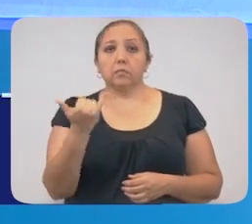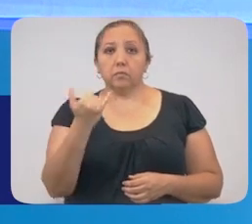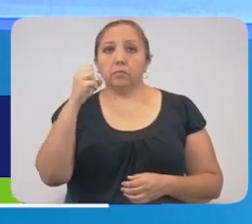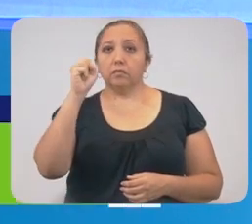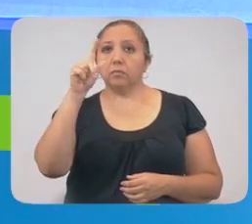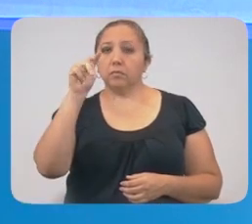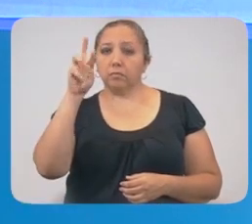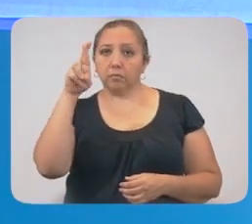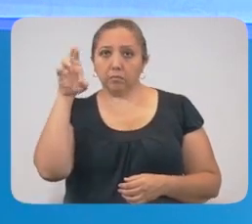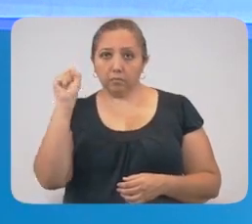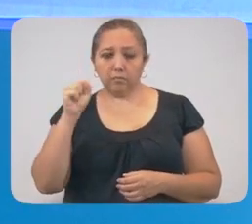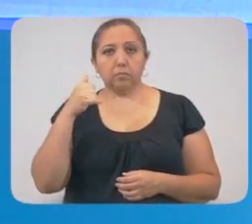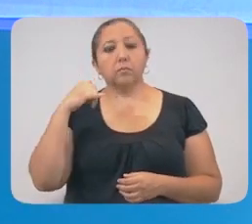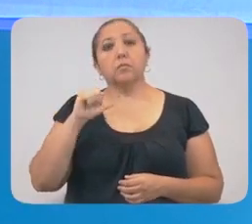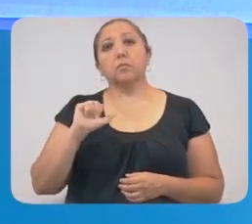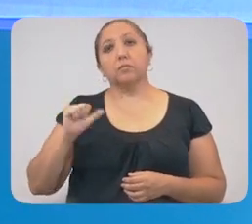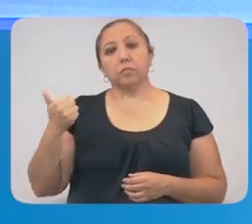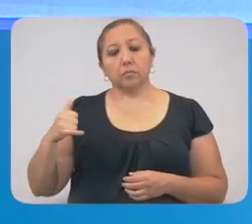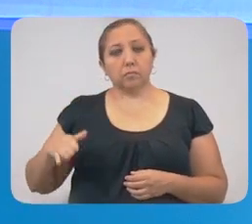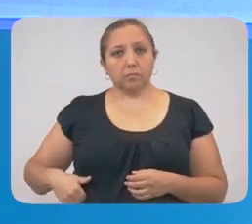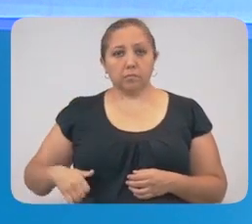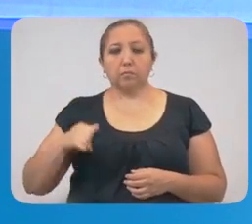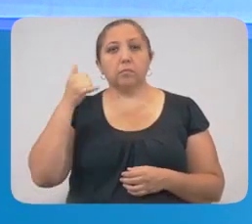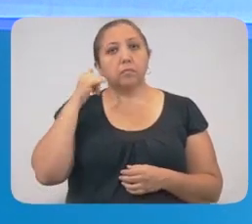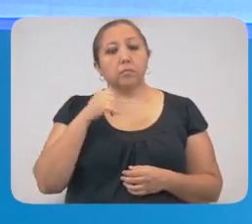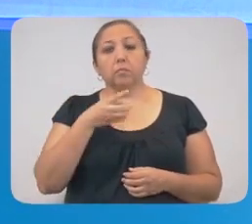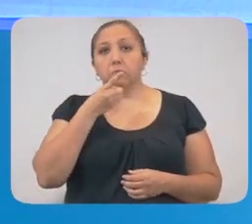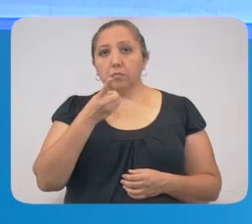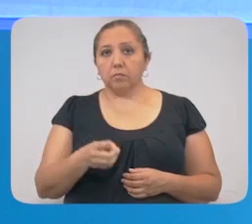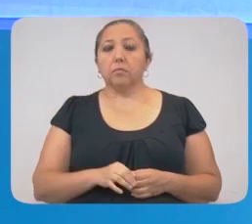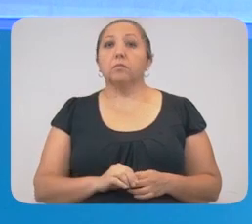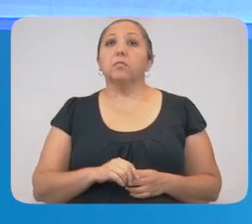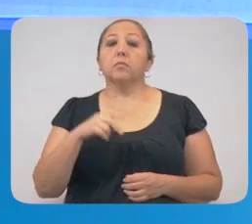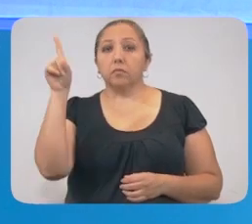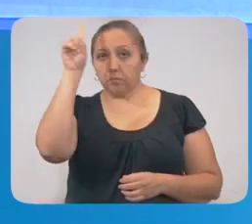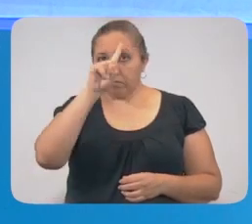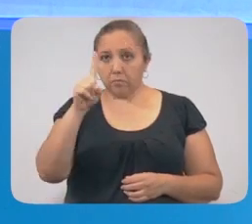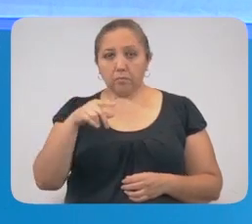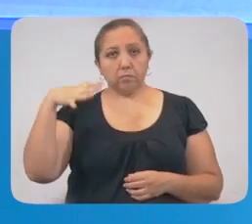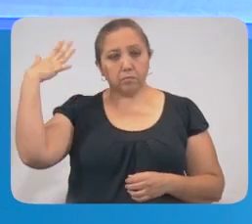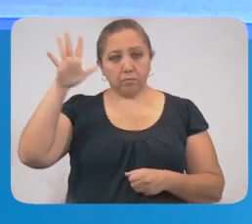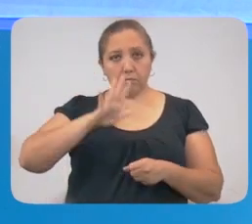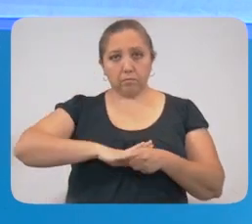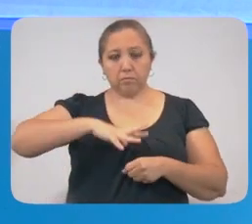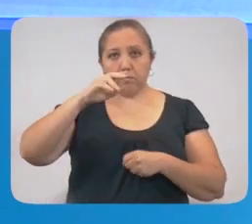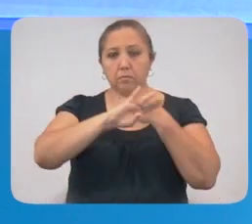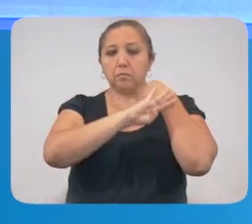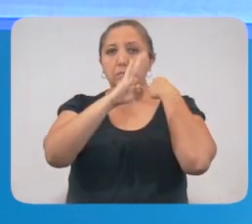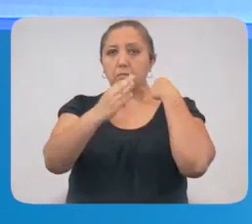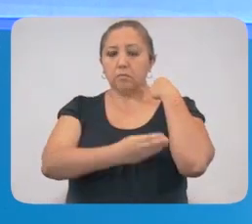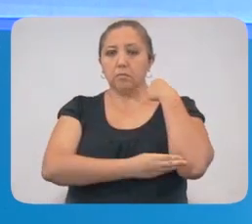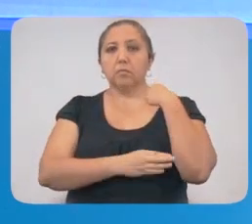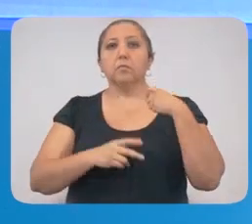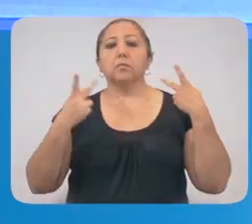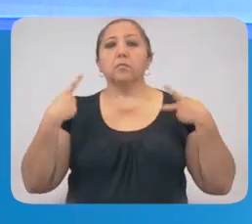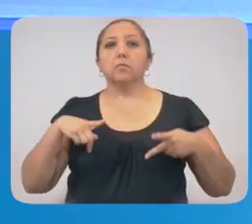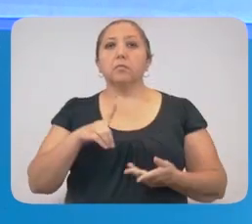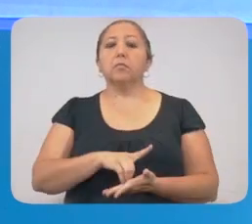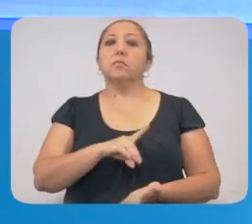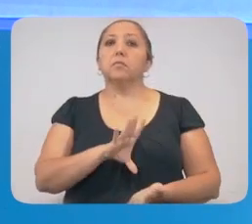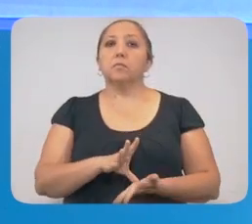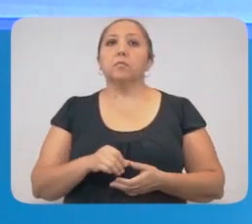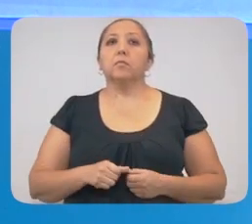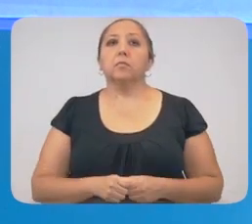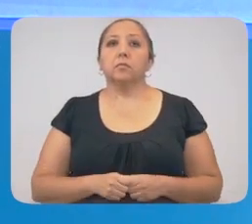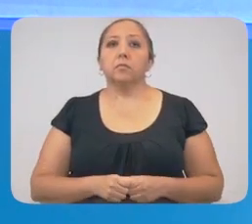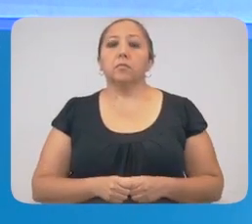waku kahal uchokwilobe, kuyubi kananop, watu tiking sazakalobe, shiko tu seblakil, tu nahil sakya, leyang,